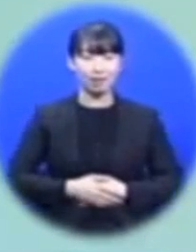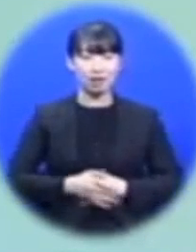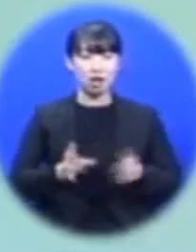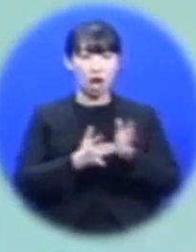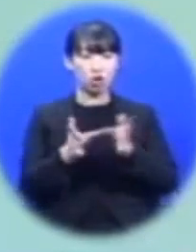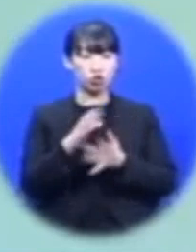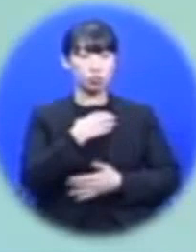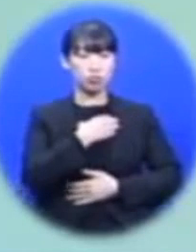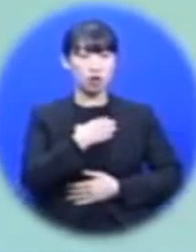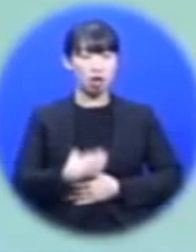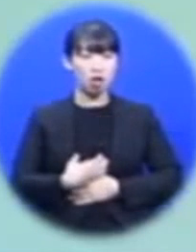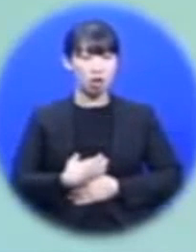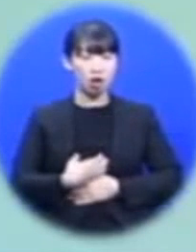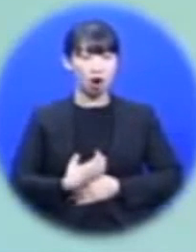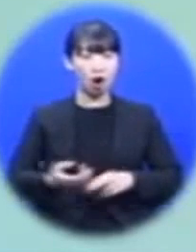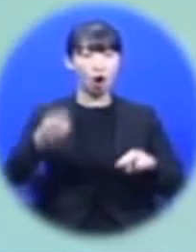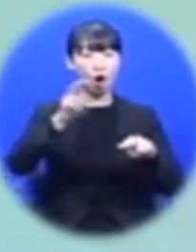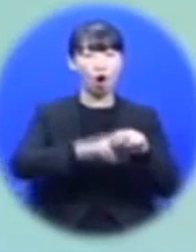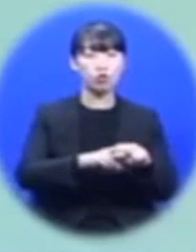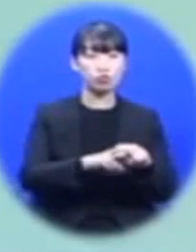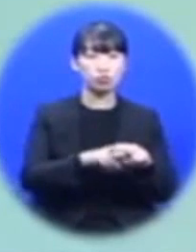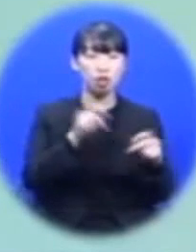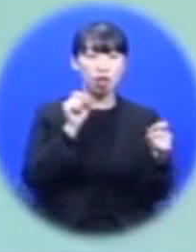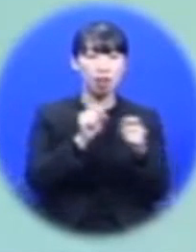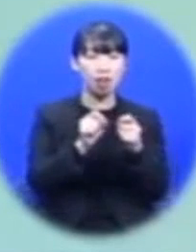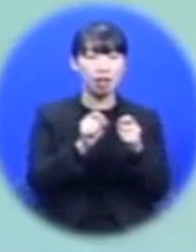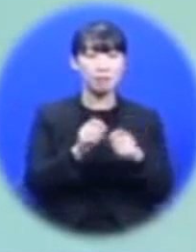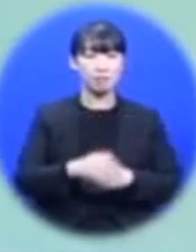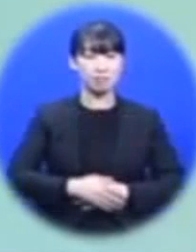되지도 않습니다 예수님은